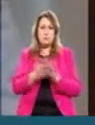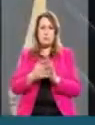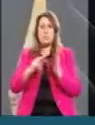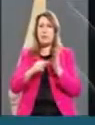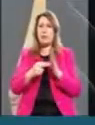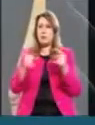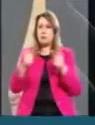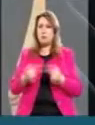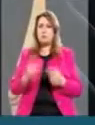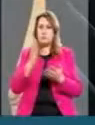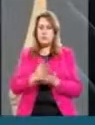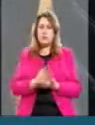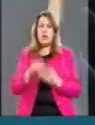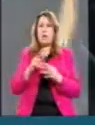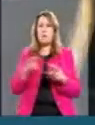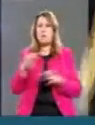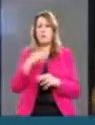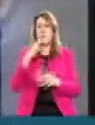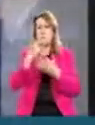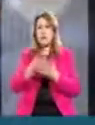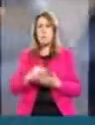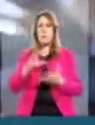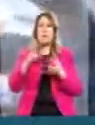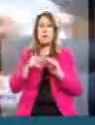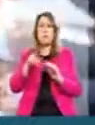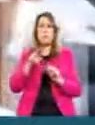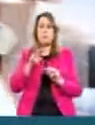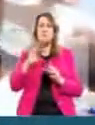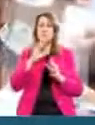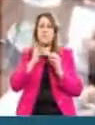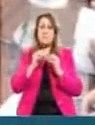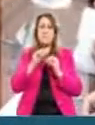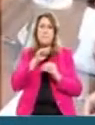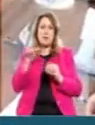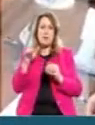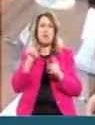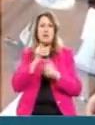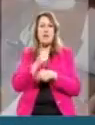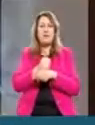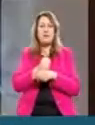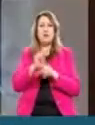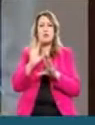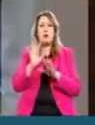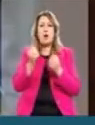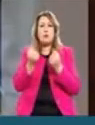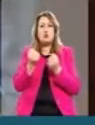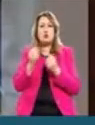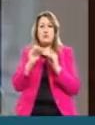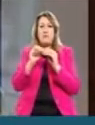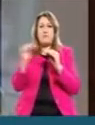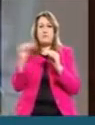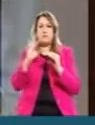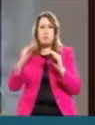план четкий есть. Аким области не раз отметит, показатели по итогам квартала стабильные. Главное не только удерживать, но и улучшать. Впереди еще почти